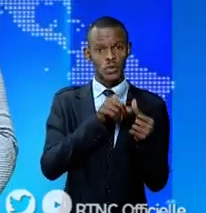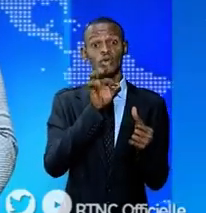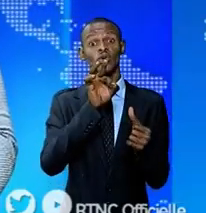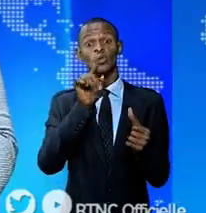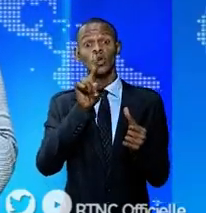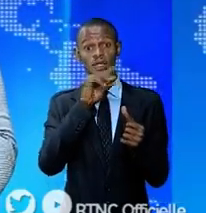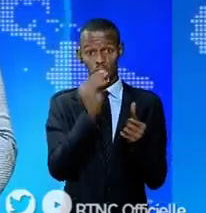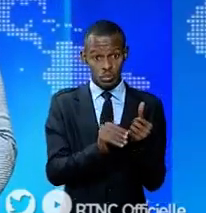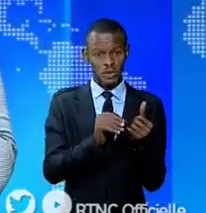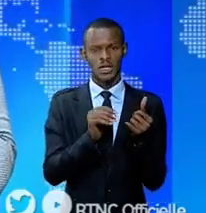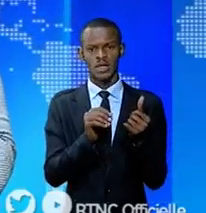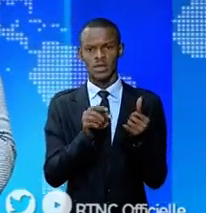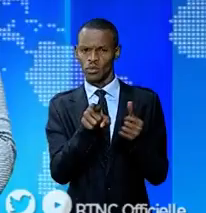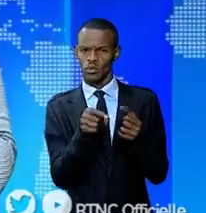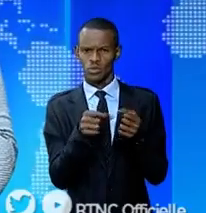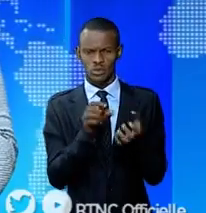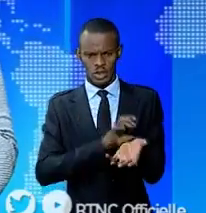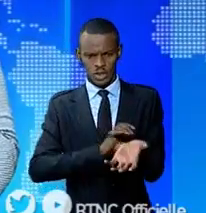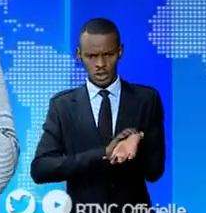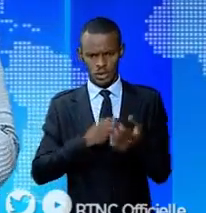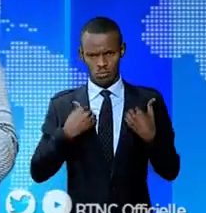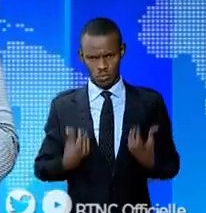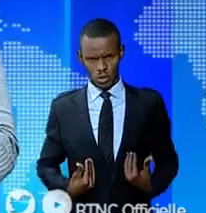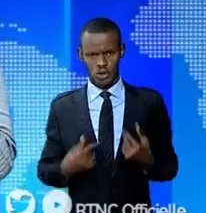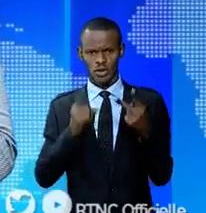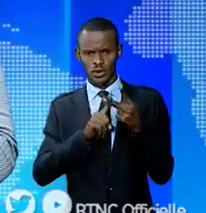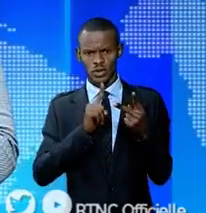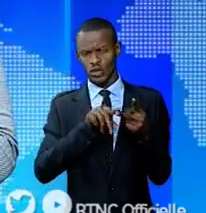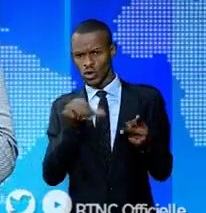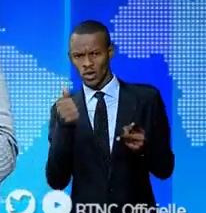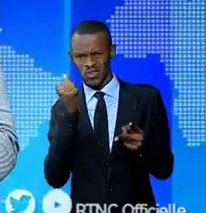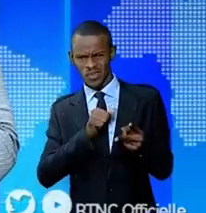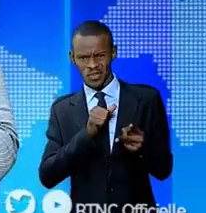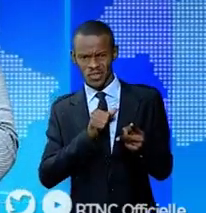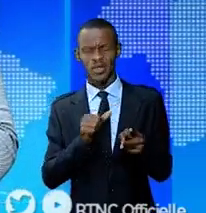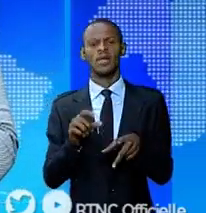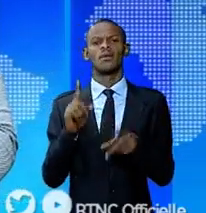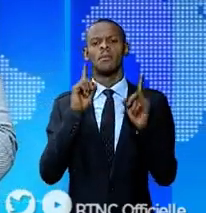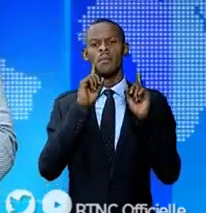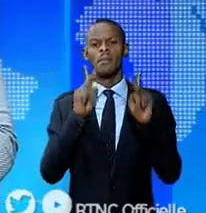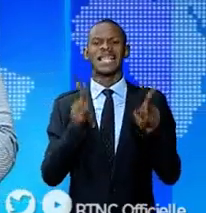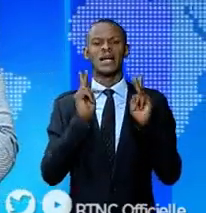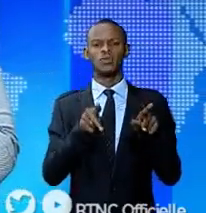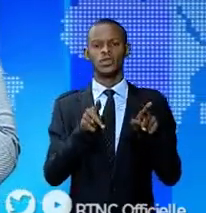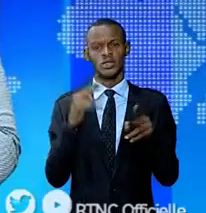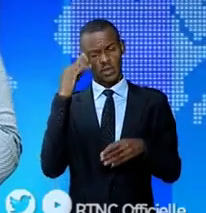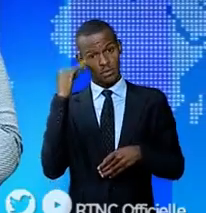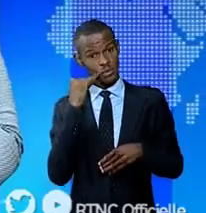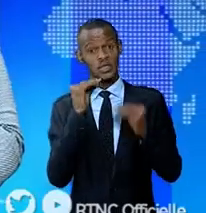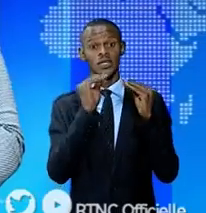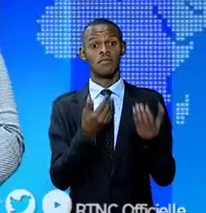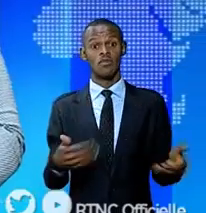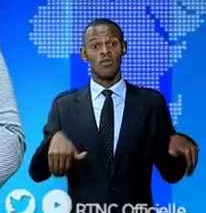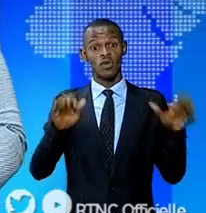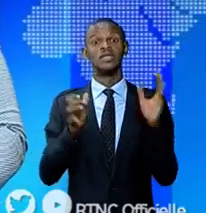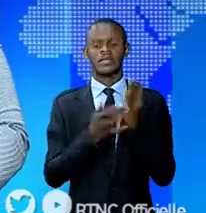des îles en option pédagogie générale. Une publication à la grande satisfaction du ministre d'État, ministre de l'enseignement primaire, secondaire et technique.